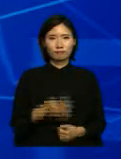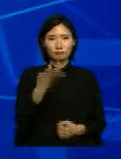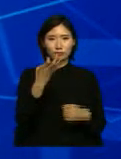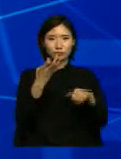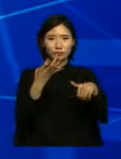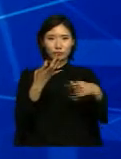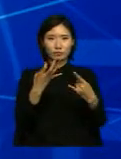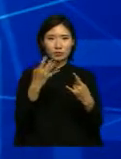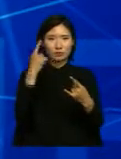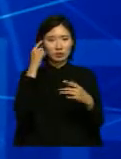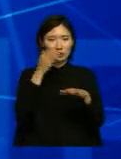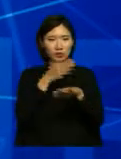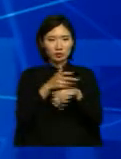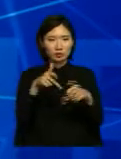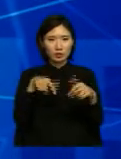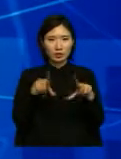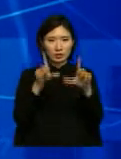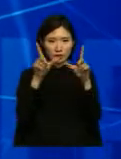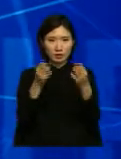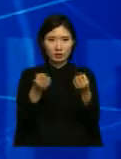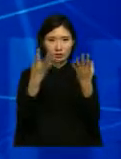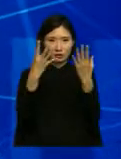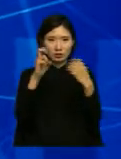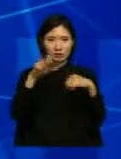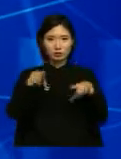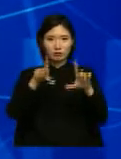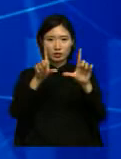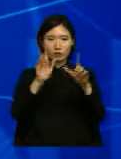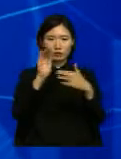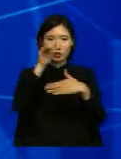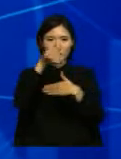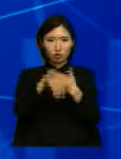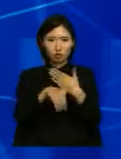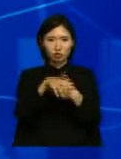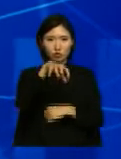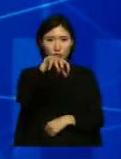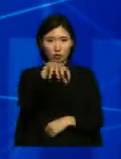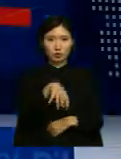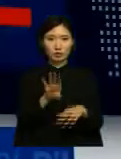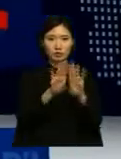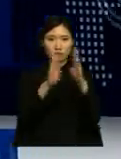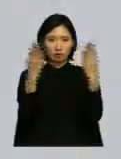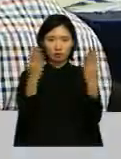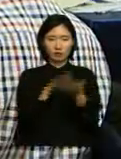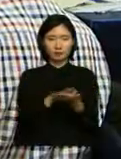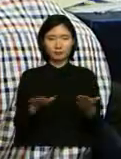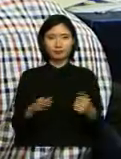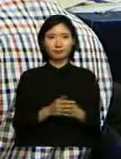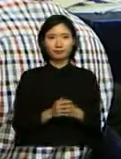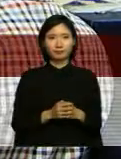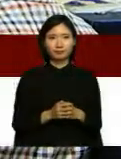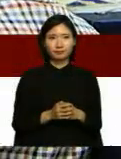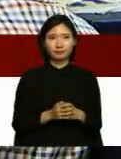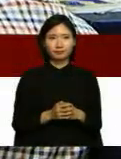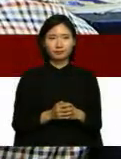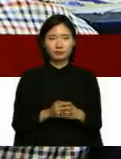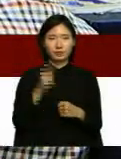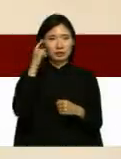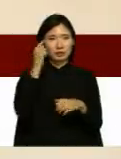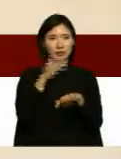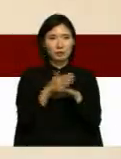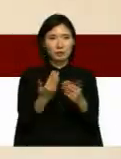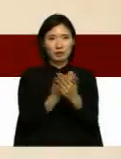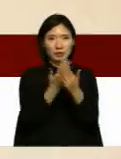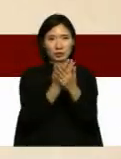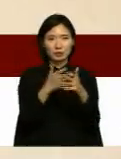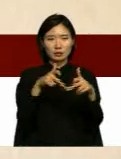제14회 지적발달 장애인의 날 행사가 지난 20일 파주시 센트리움 웨딩홀에서 열렸습니다. 경기도